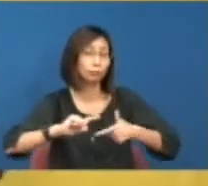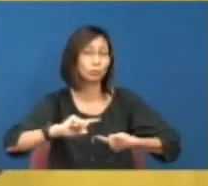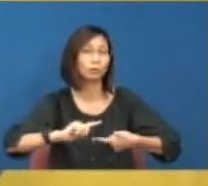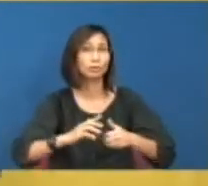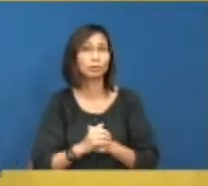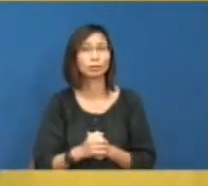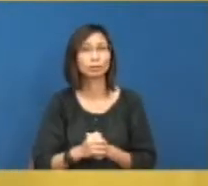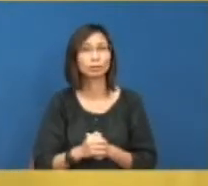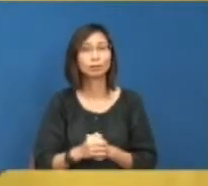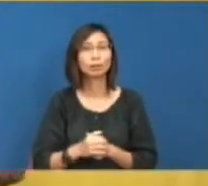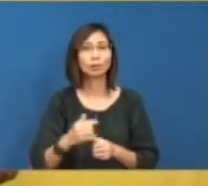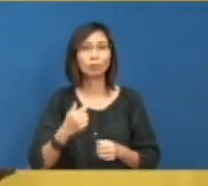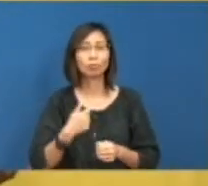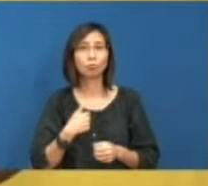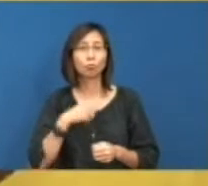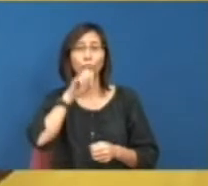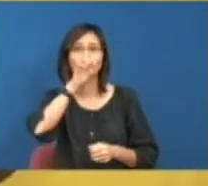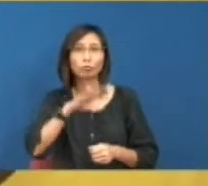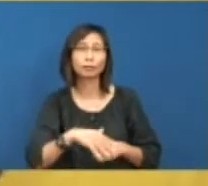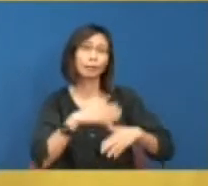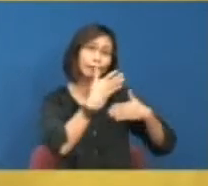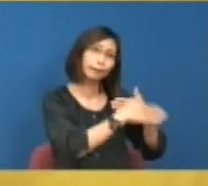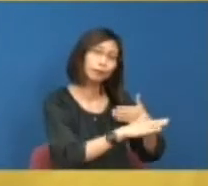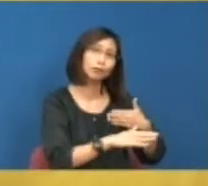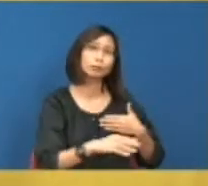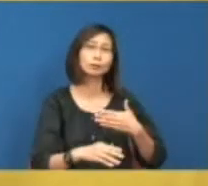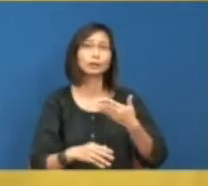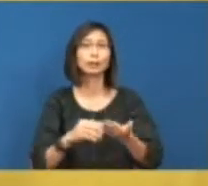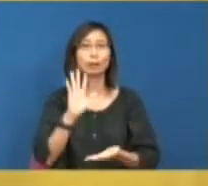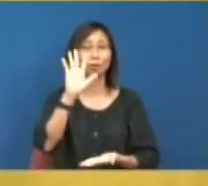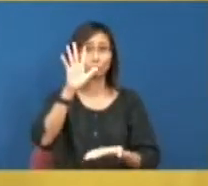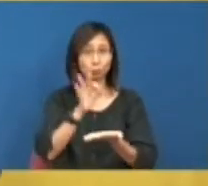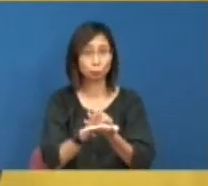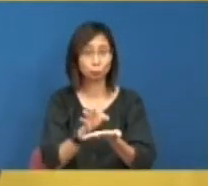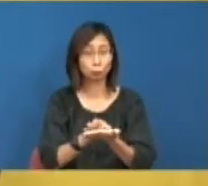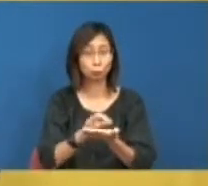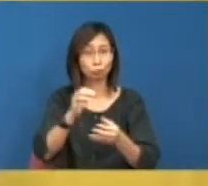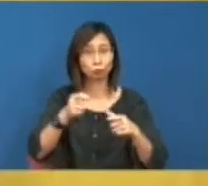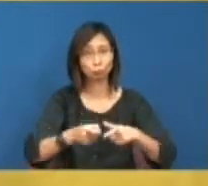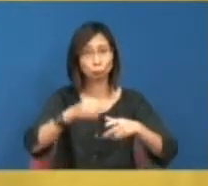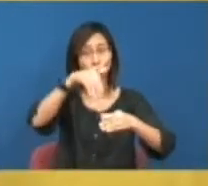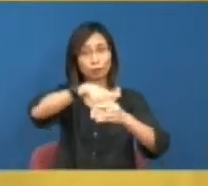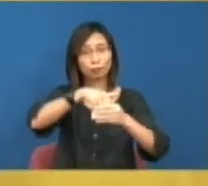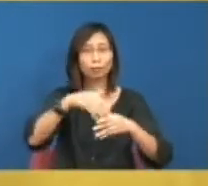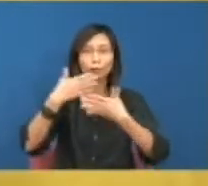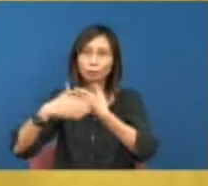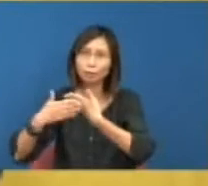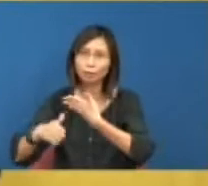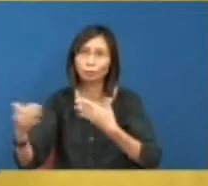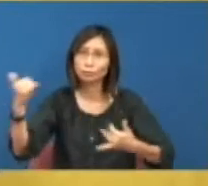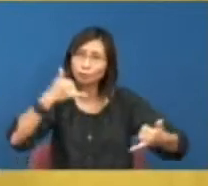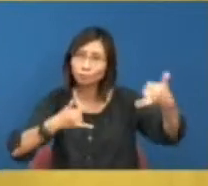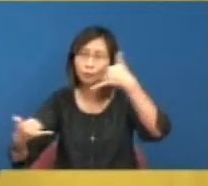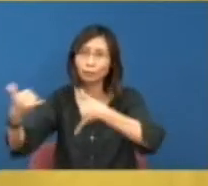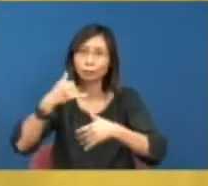嘅另一次嘅五區公投啦，或者係另外一啲嘅集體嘅抗議行